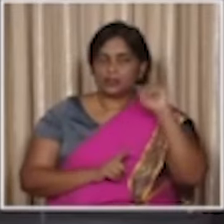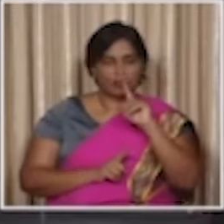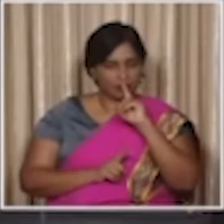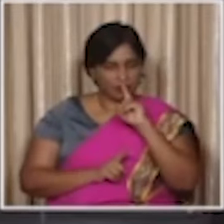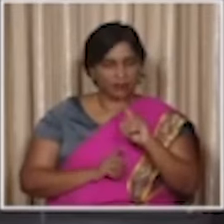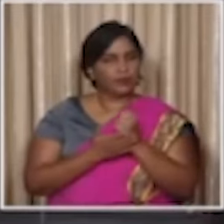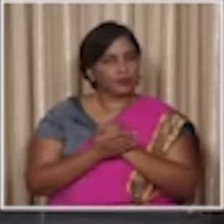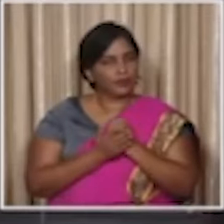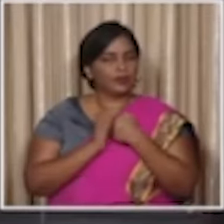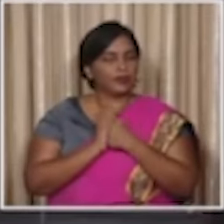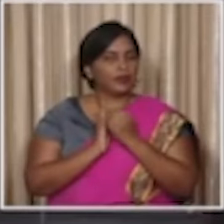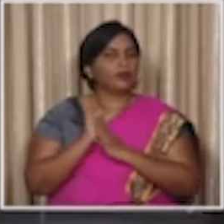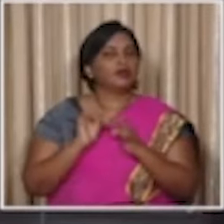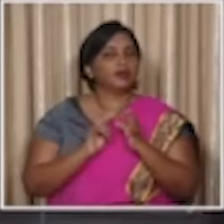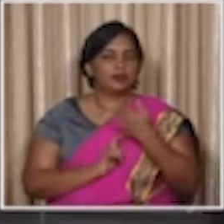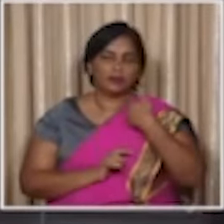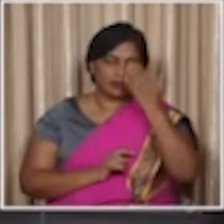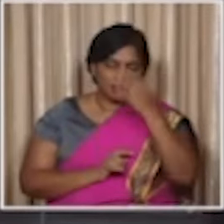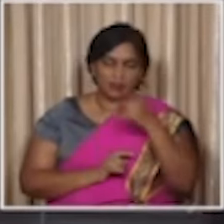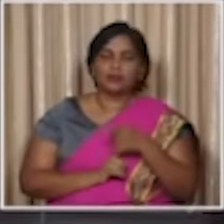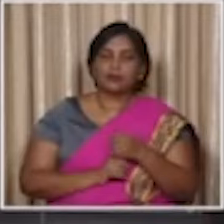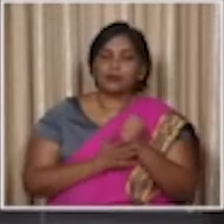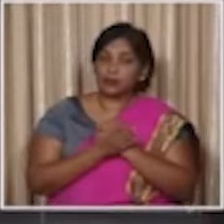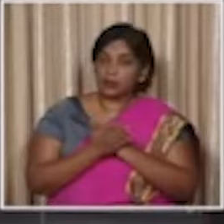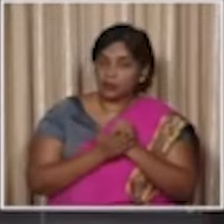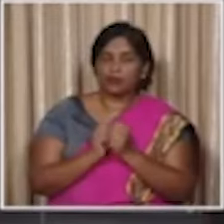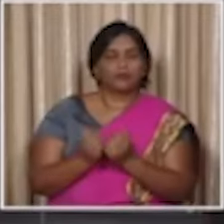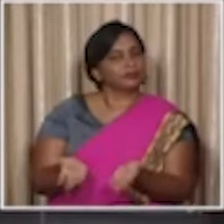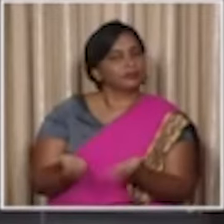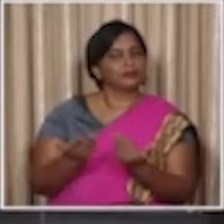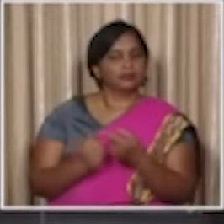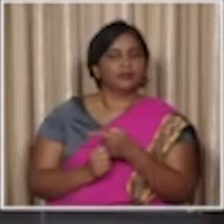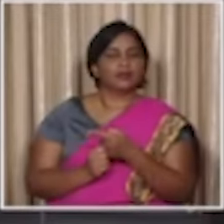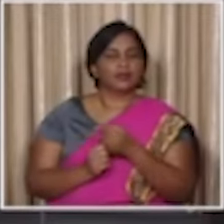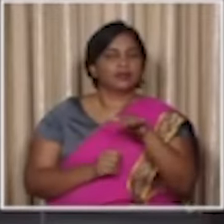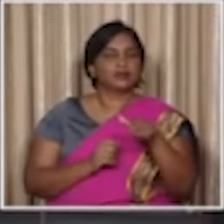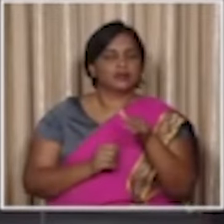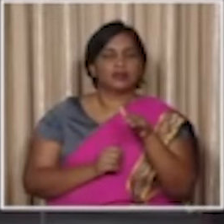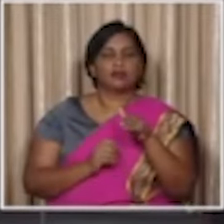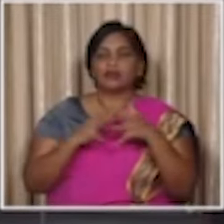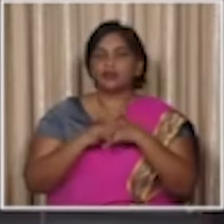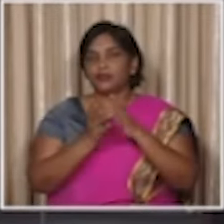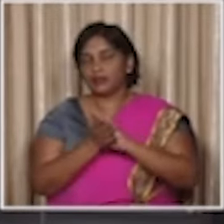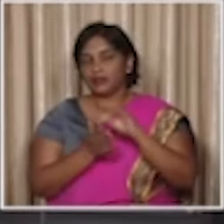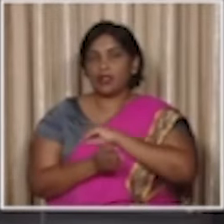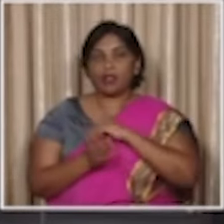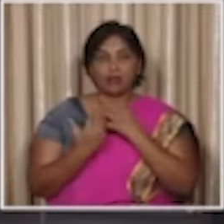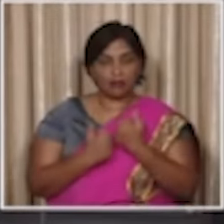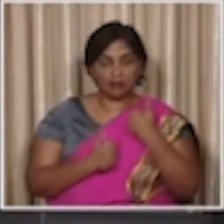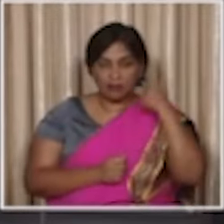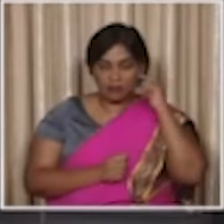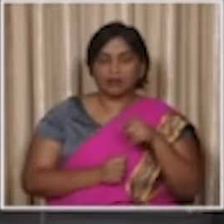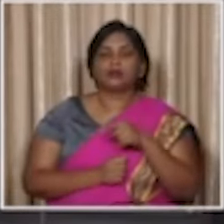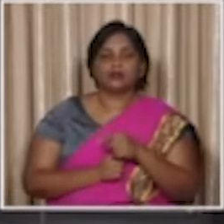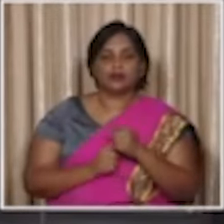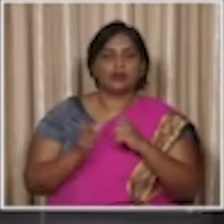කරා සියලුම ගරු මන්ත්‍රීතුමාලගේ කරුණා කරලා සියලු දෙනාම උනන්දු කරන්න සමාජ සුභසාධන ප්‍රතිලාභ බලාපොරොත්තු වෙන අය